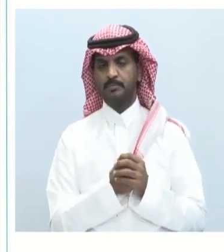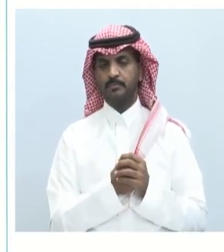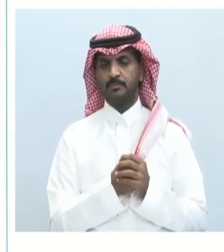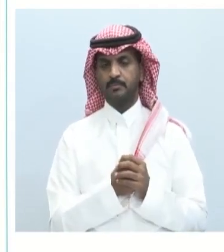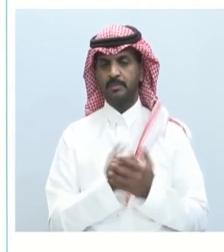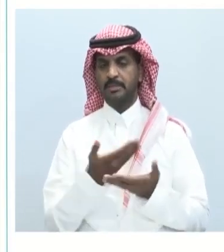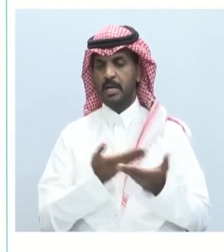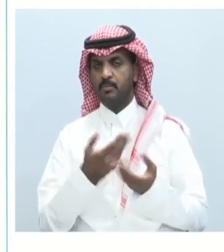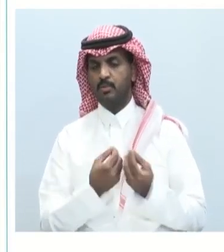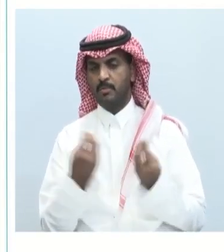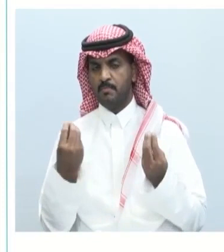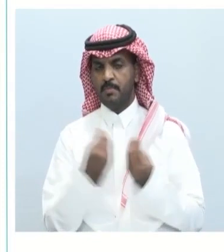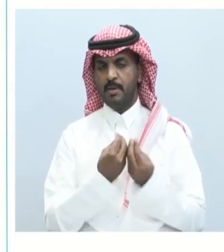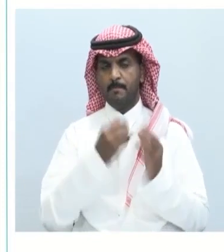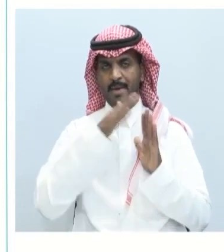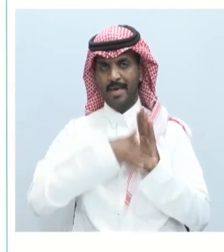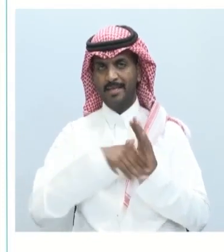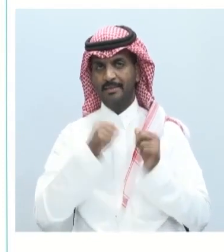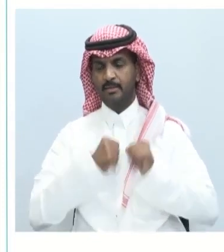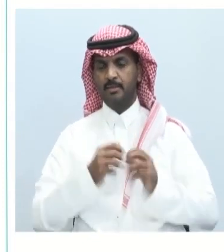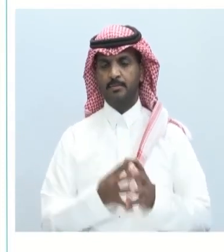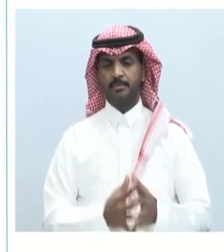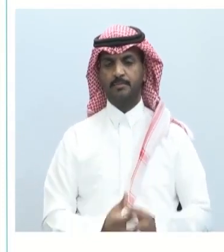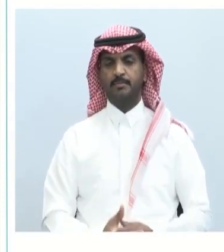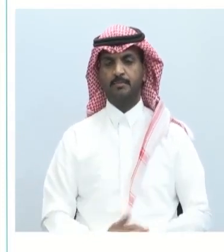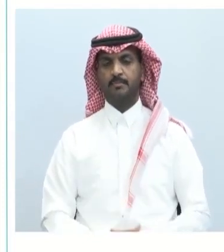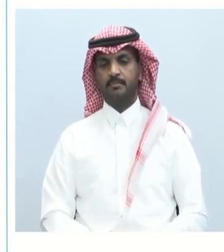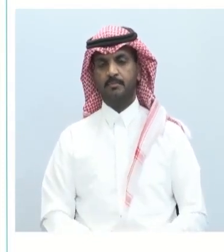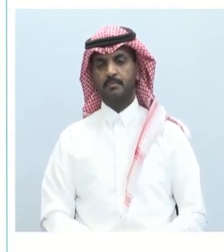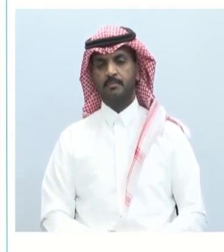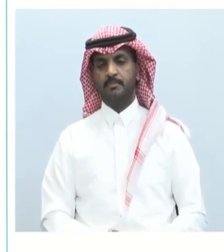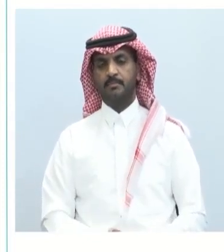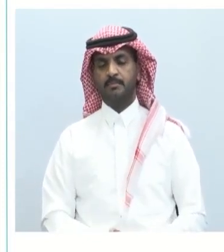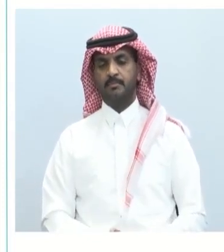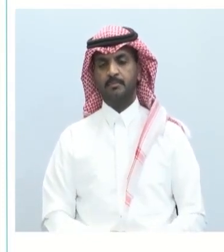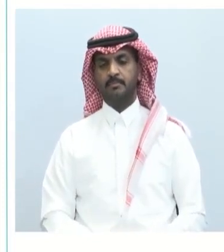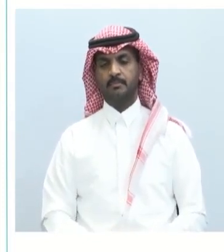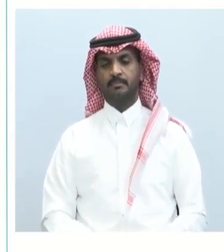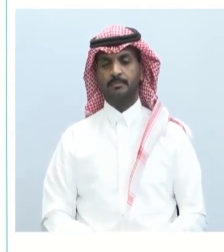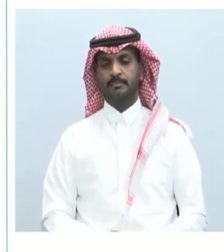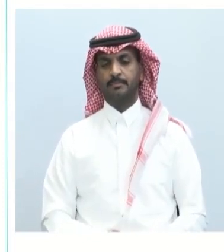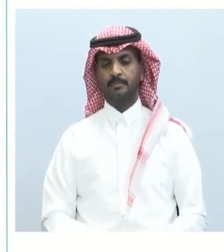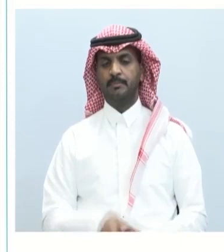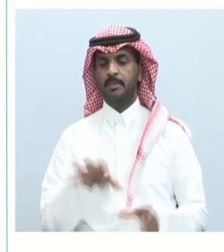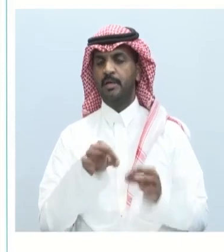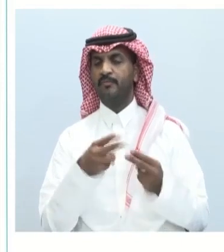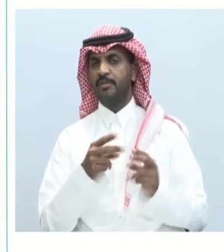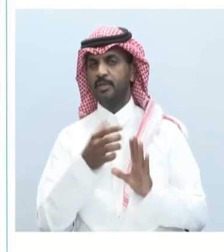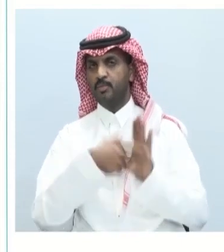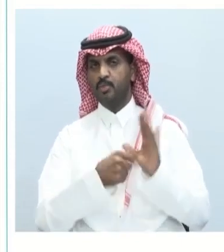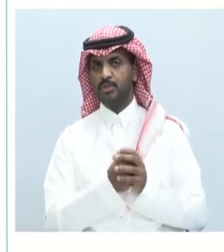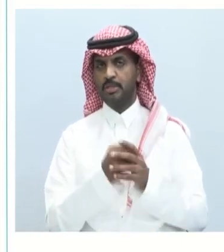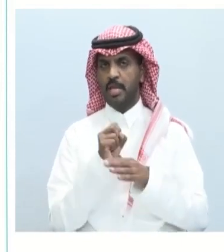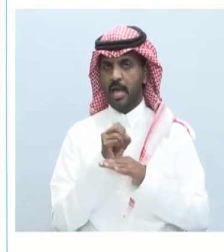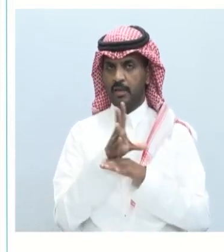للتعامل مع بيانات الطلبه او بين الطالب نقوم باختيار فتح النموذج لعرض